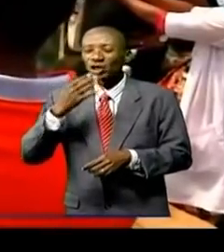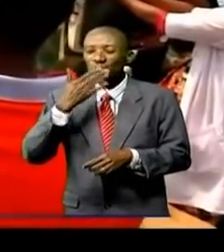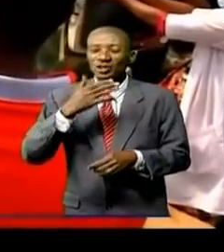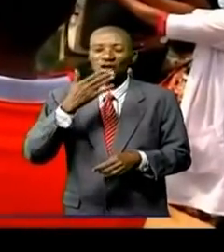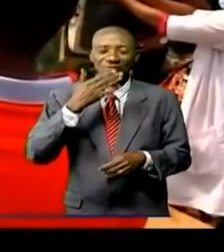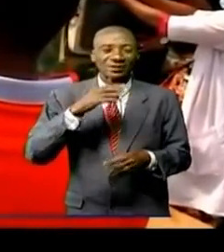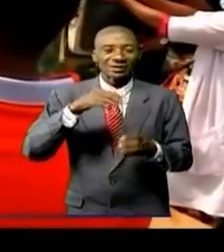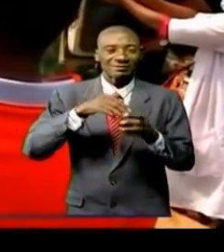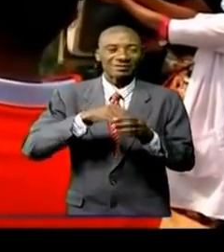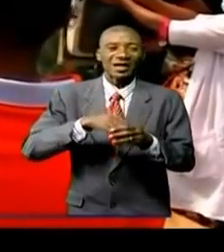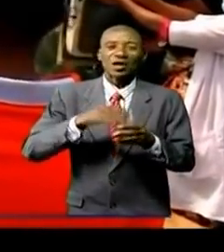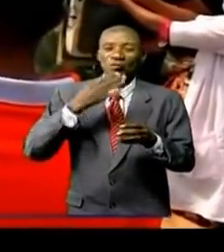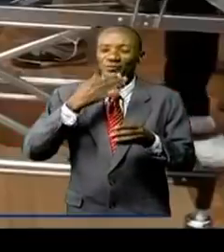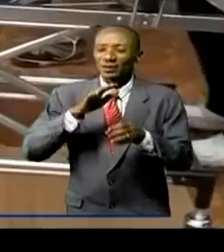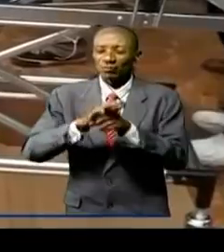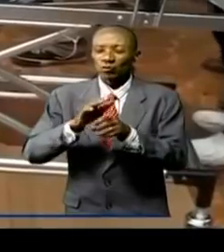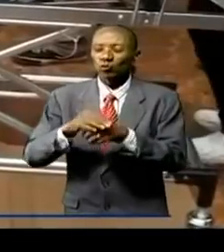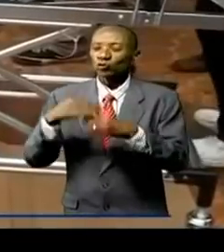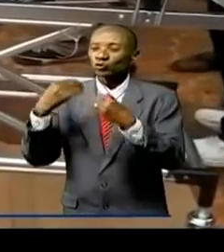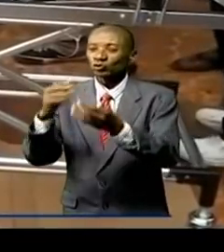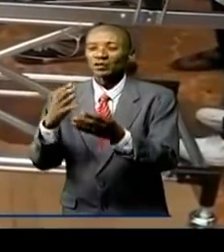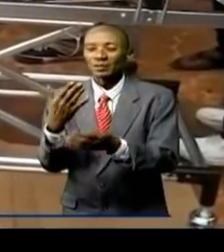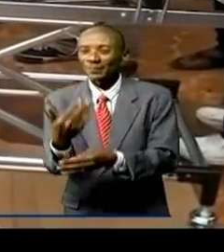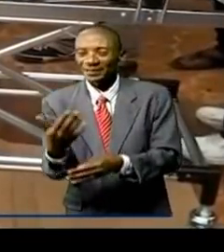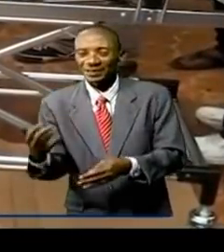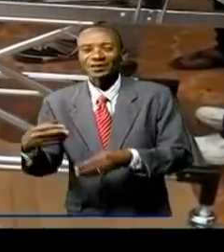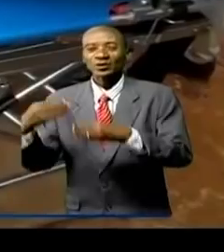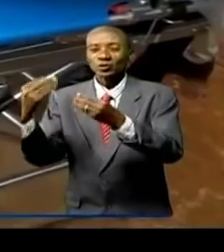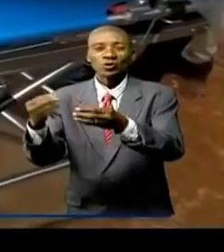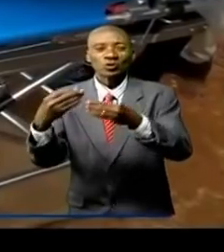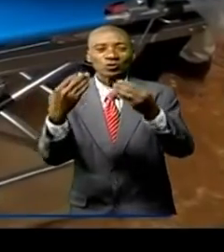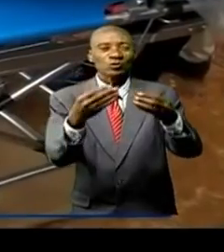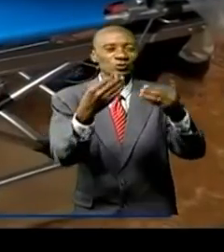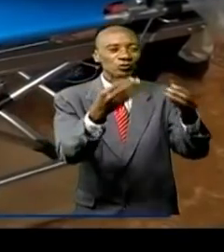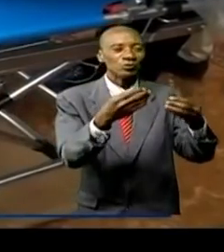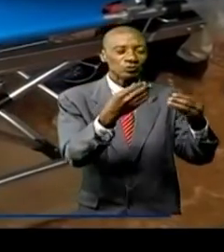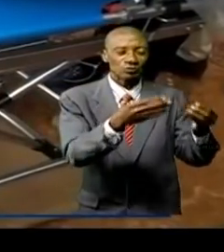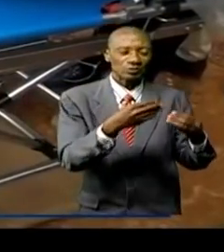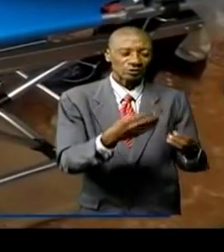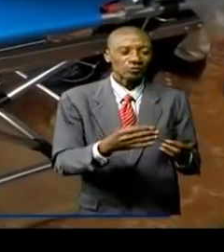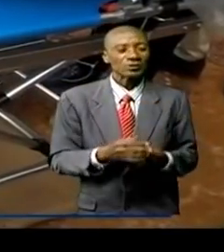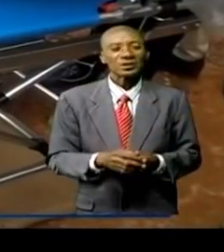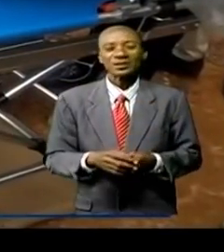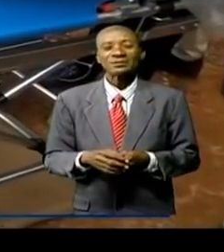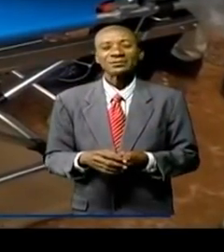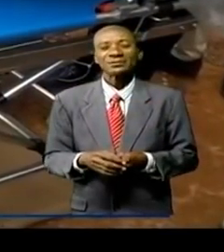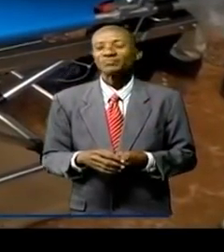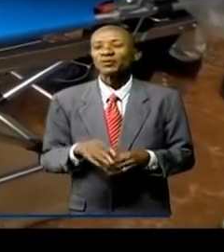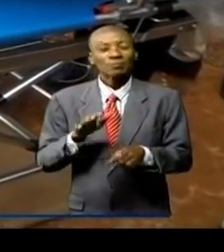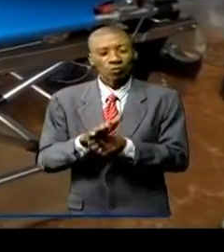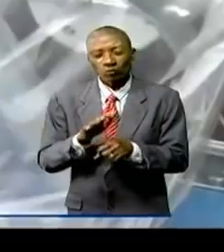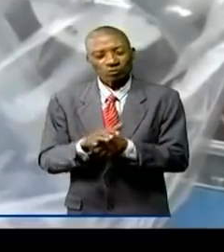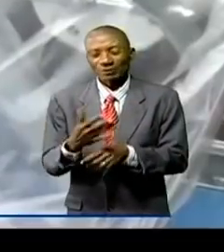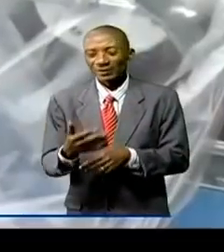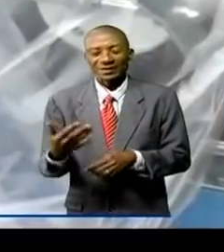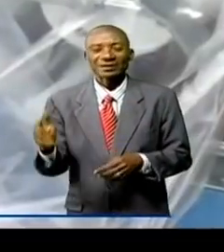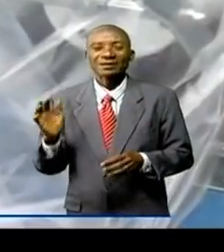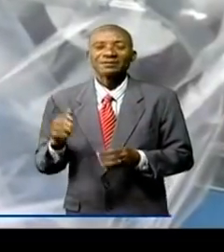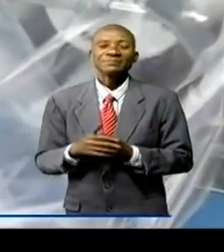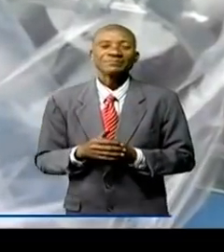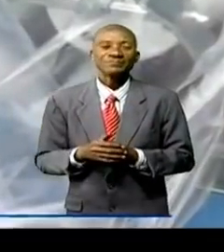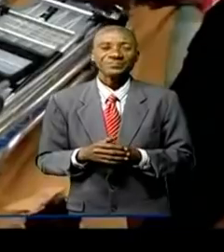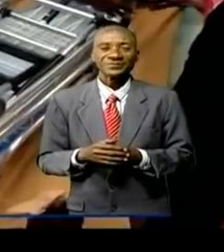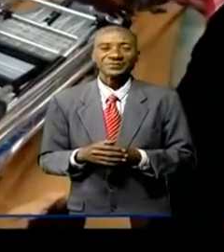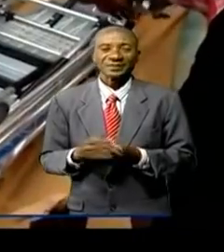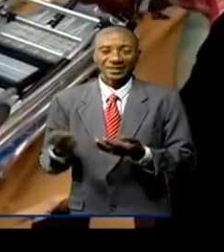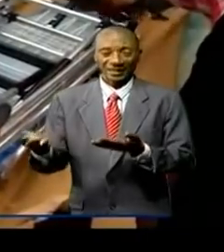d'État de la place. Il s'agit d'un lit d'accouchement, d'hospitalisation, des civières, des thermoflash et beaucoup d'autres matériels. Avant de quitter